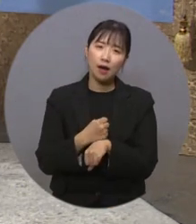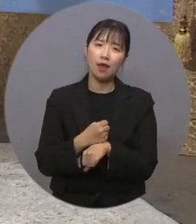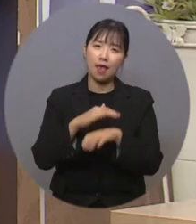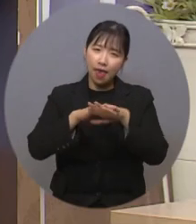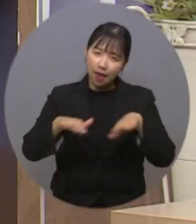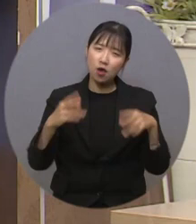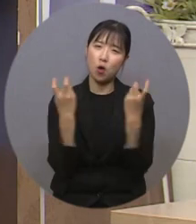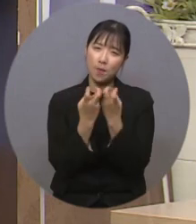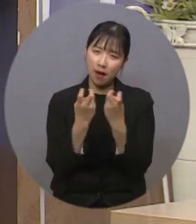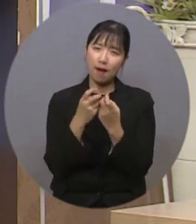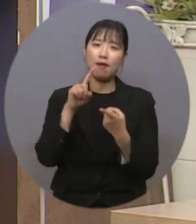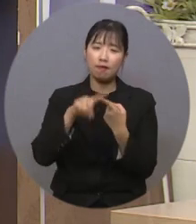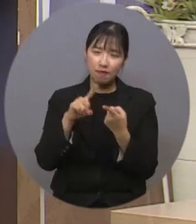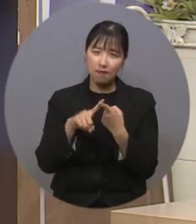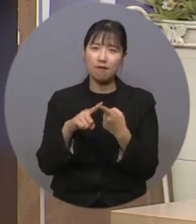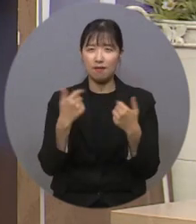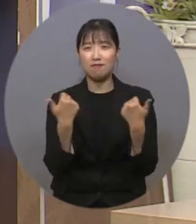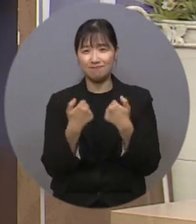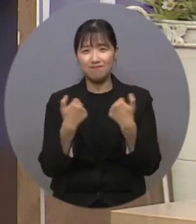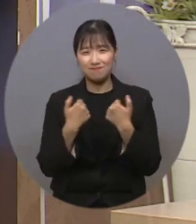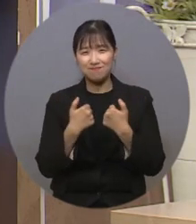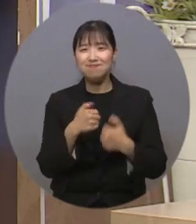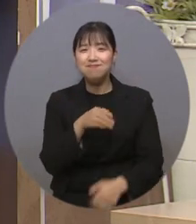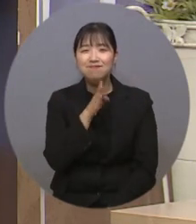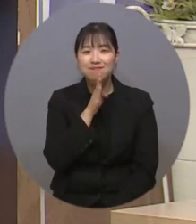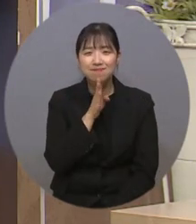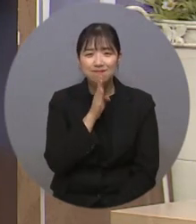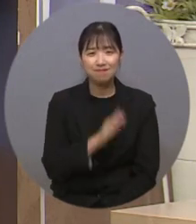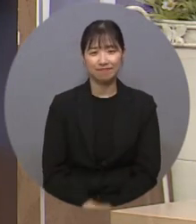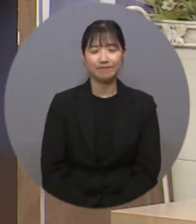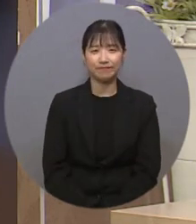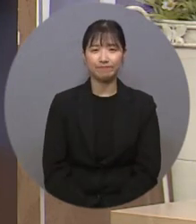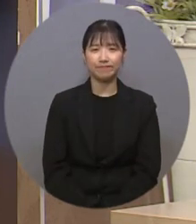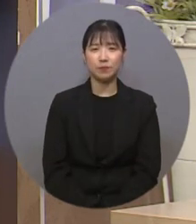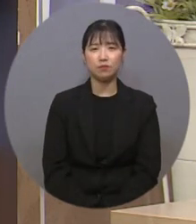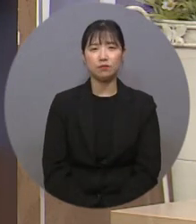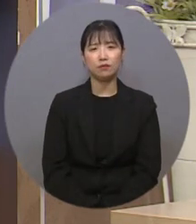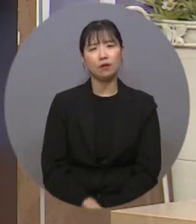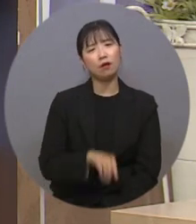해결 방안에 대해서 또 이 의논을 나누신 것 같은데요.